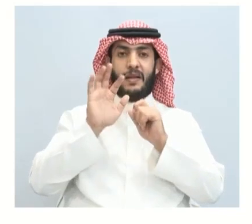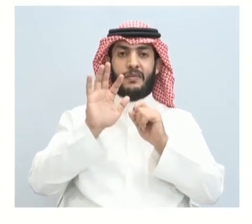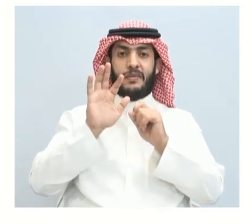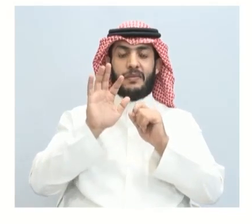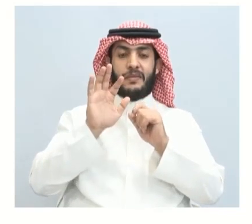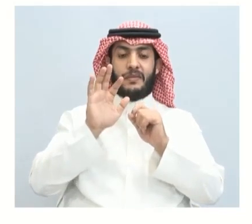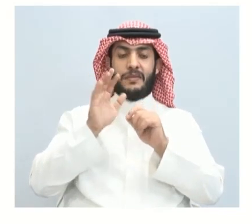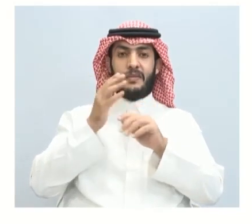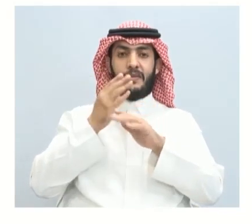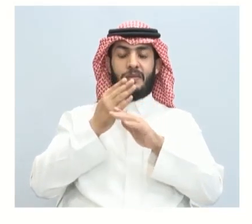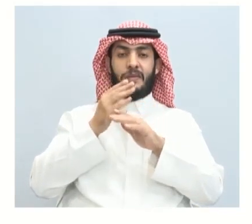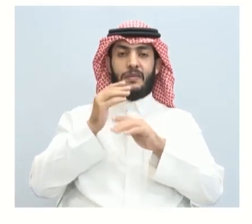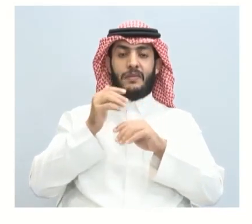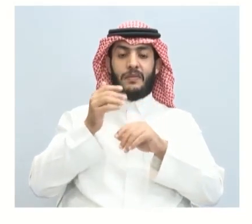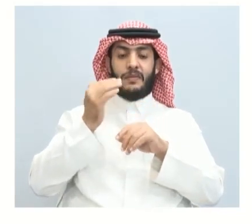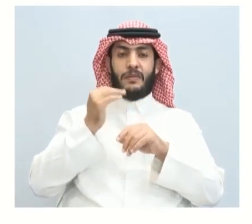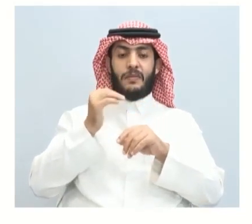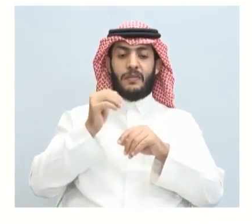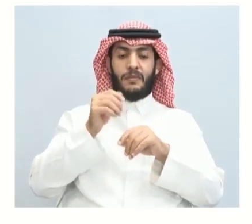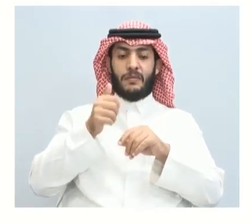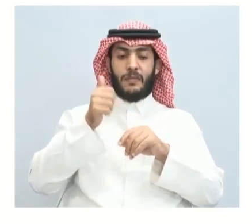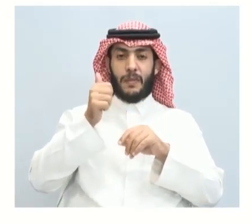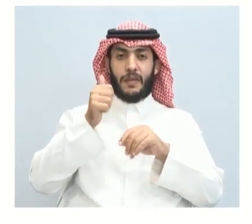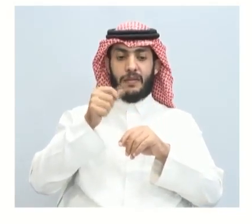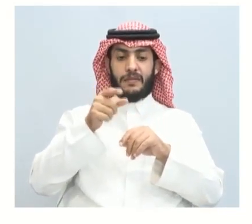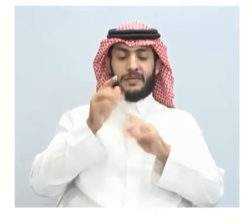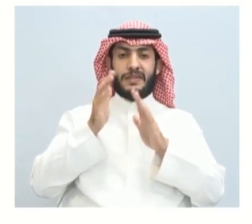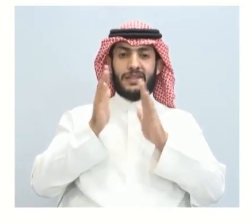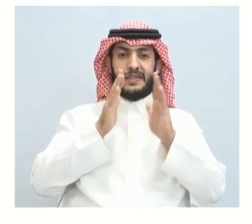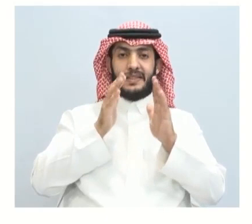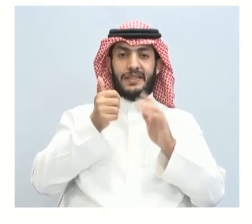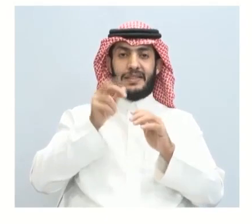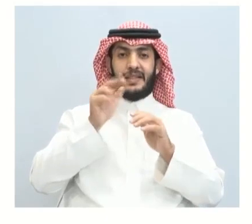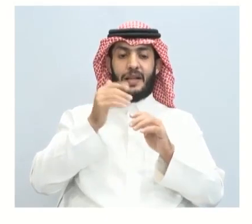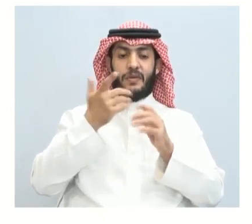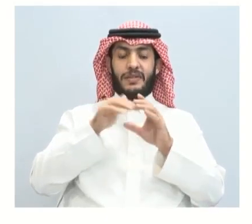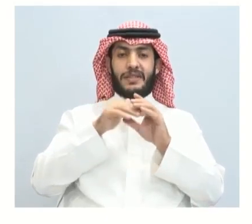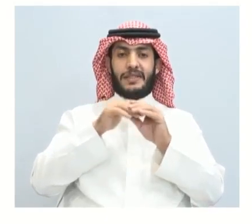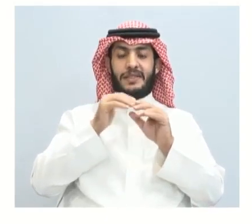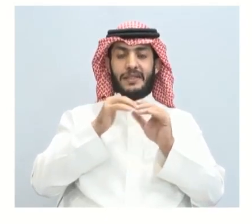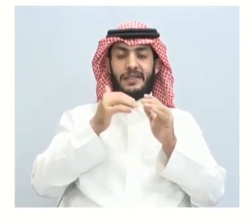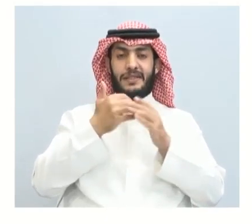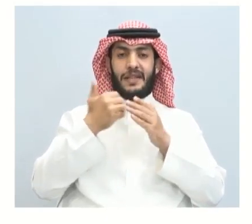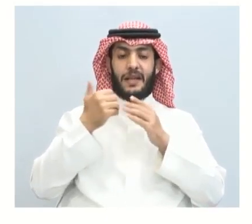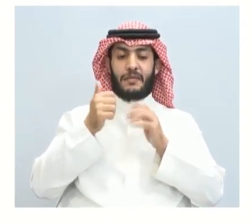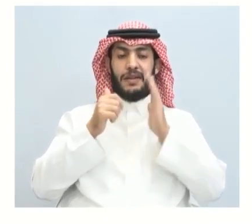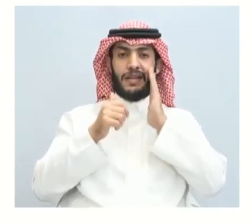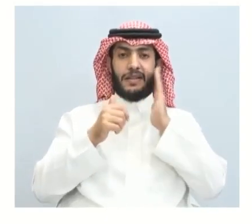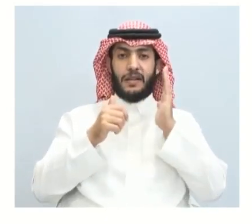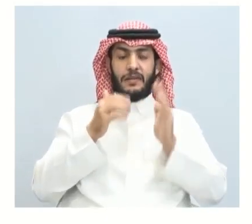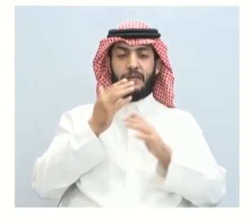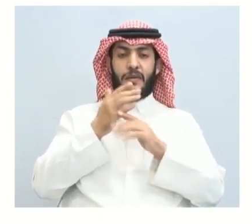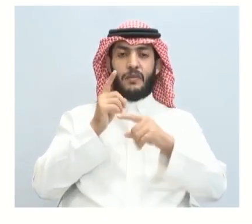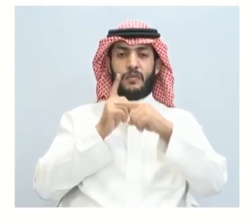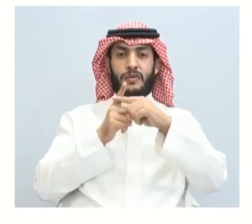مثلا او اي رقم فبالتالي اول شي بتجمع الواحد فبالتالي بقول هذه ازاحه او انسحاب نحو اليسار لان